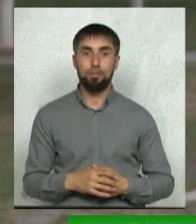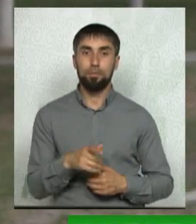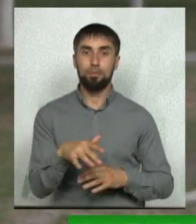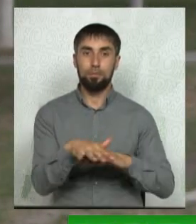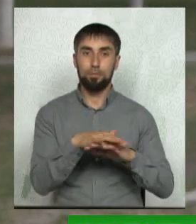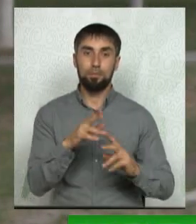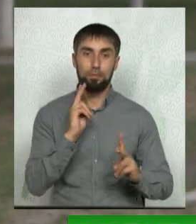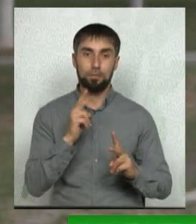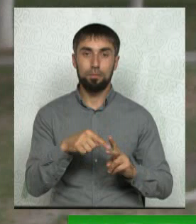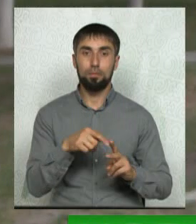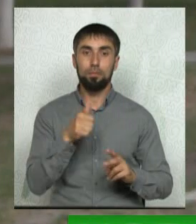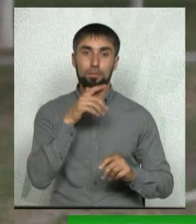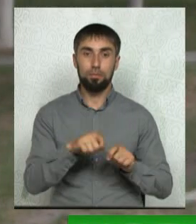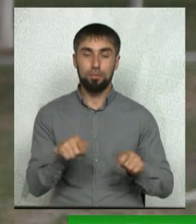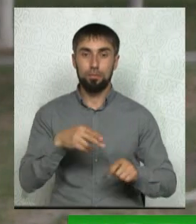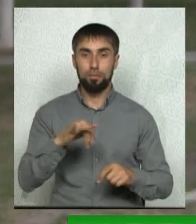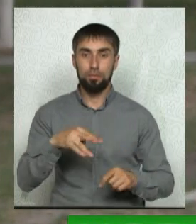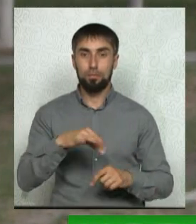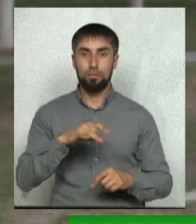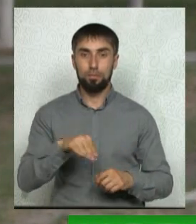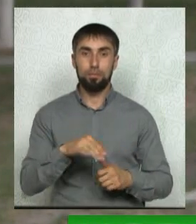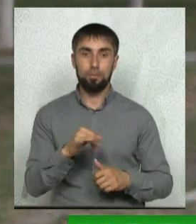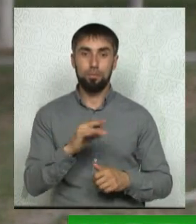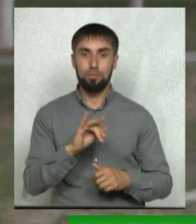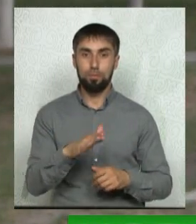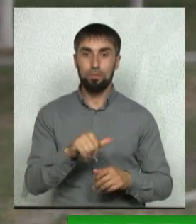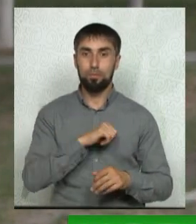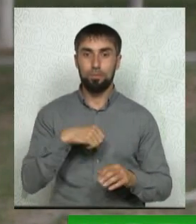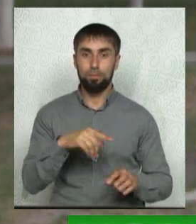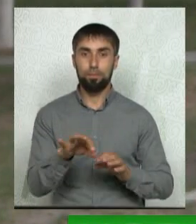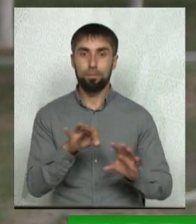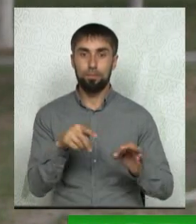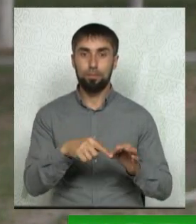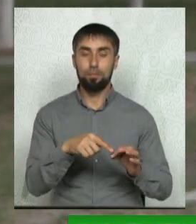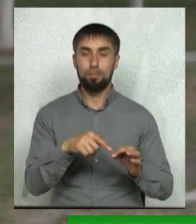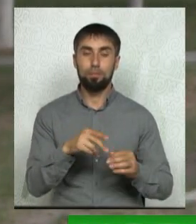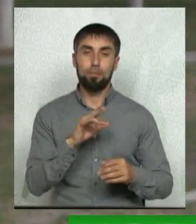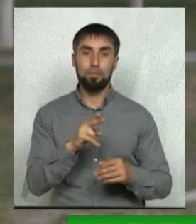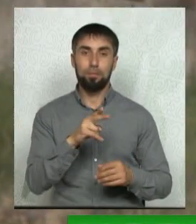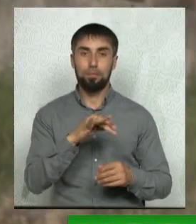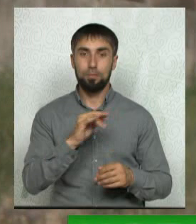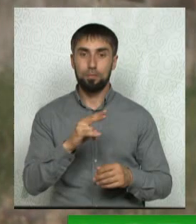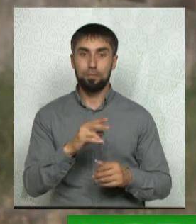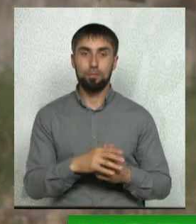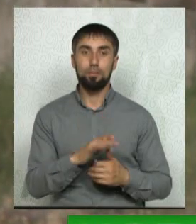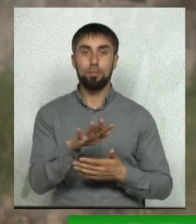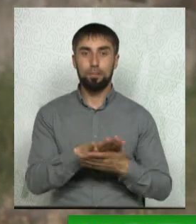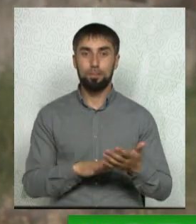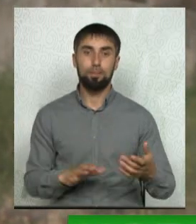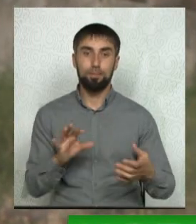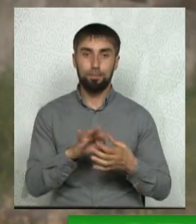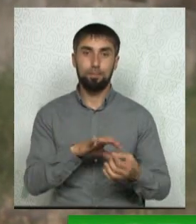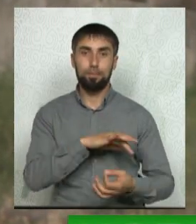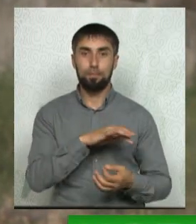общественных комиссиях, которые созданы при муниципалитетах, они будут уже отбирать непосредственно сами дизайн-проекты. Продолжают подключаться